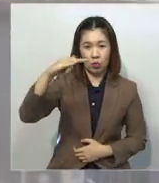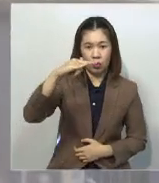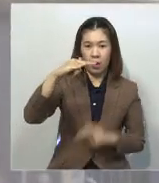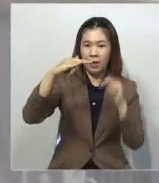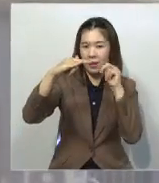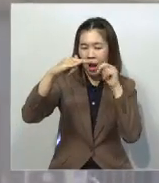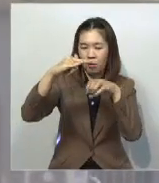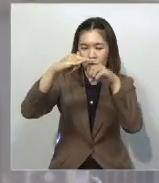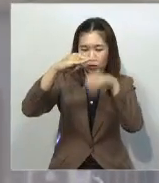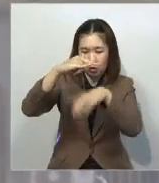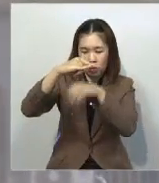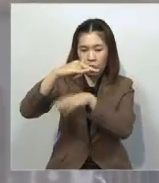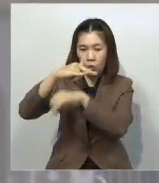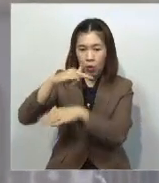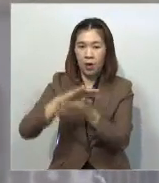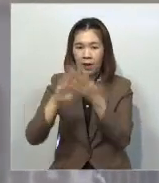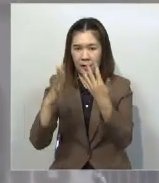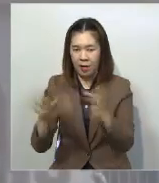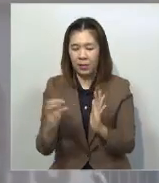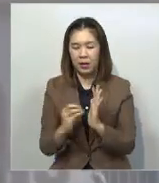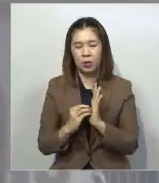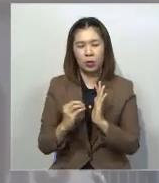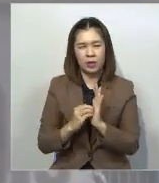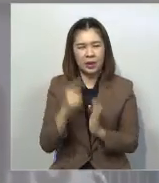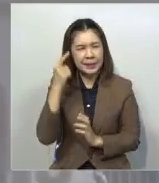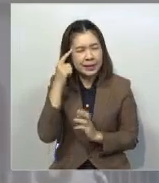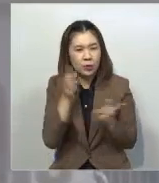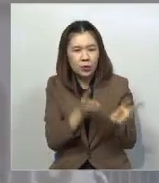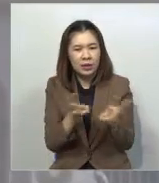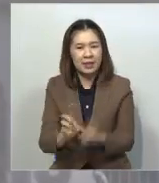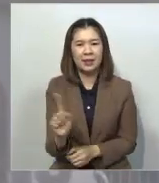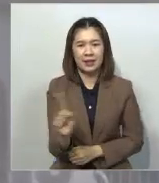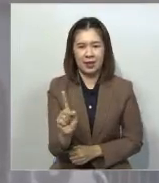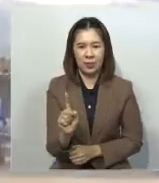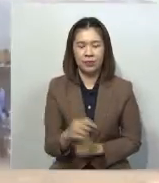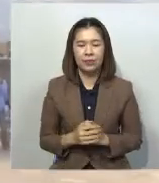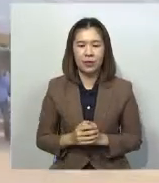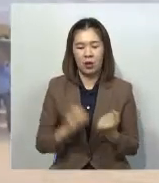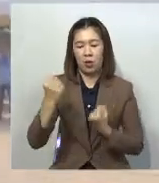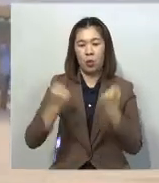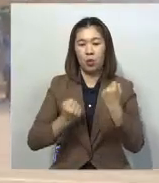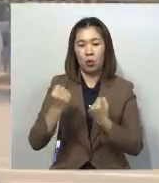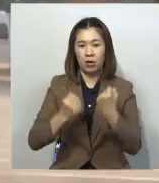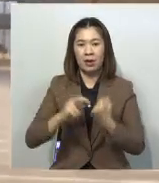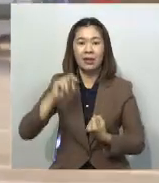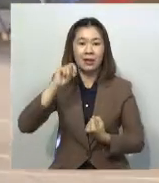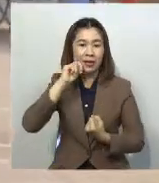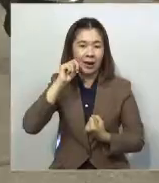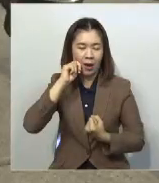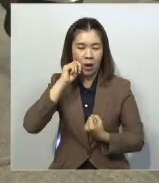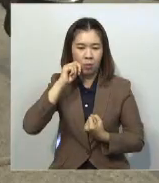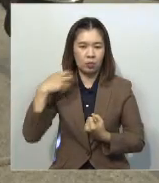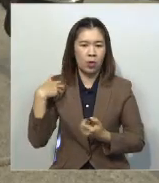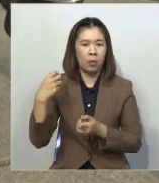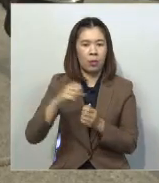ดพ่นละอองน้ำนะคะทางกรุงเทพมหานครก็จะยังใช้วิธีนำรถเนี่ยค่ะรถน้ำเนี่ยนะคะไปฉีดพ่นฝอยละอ